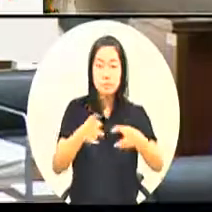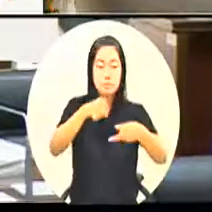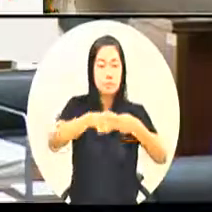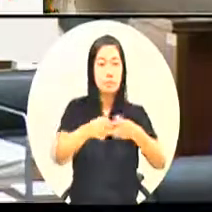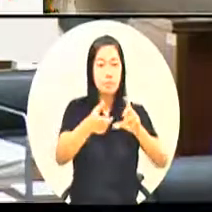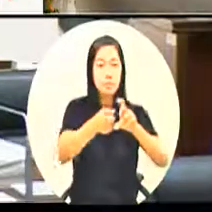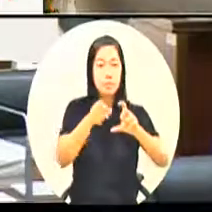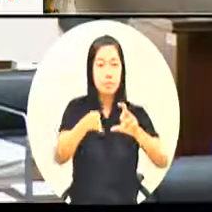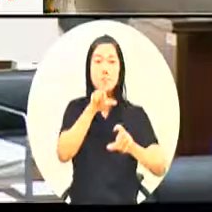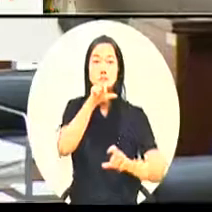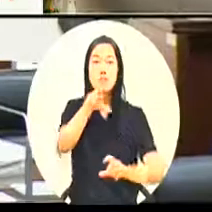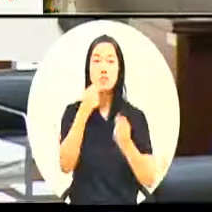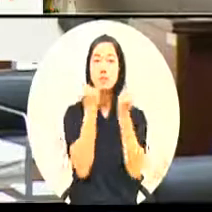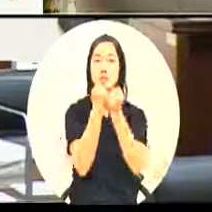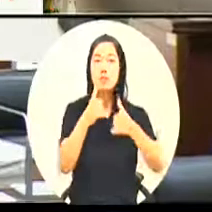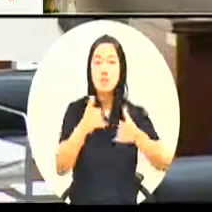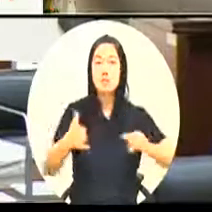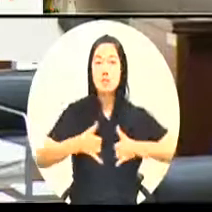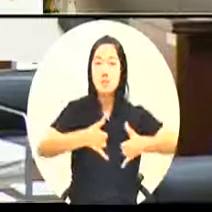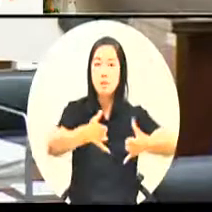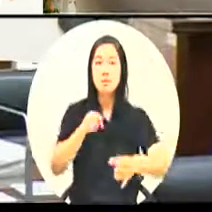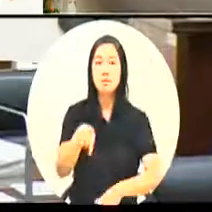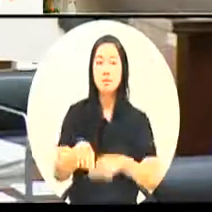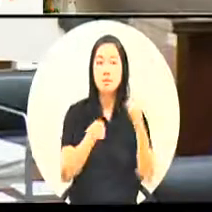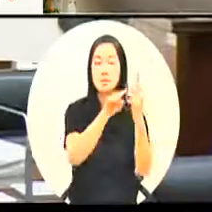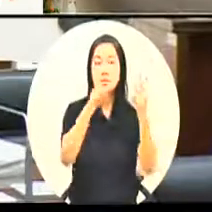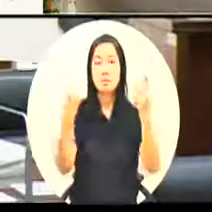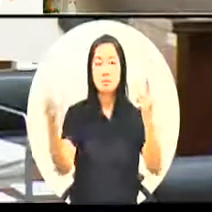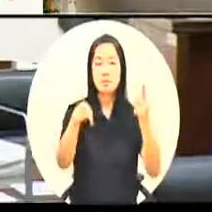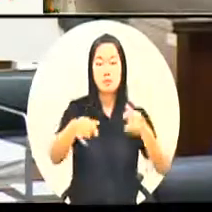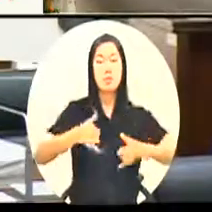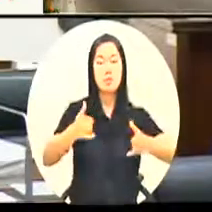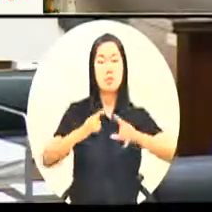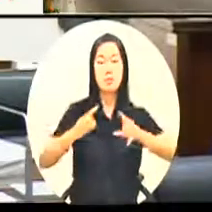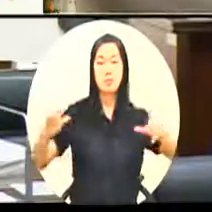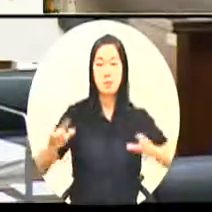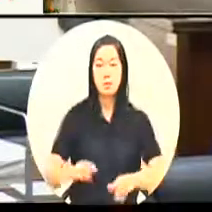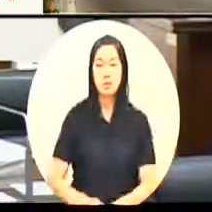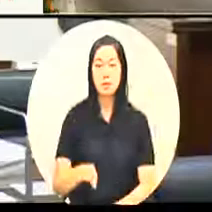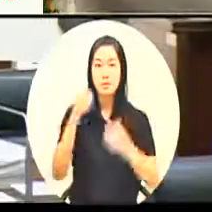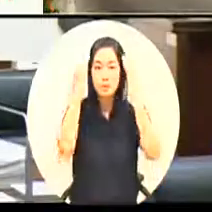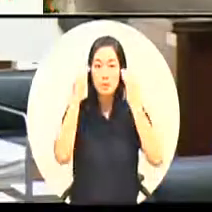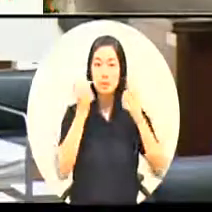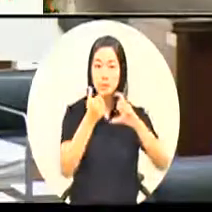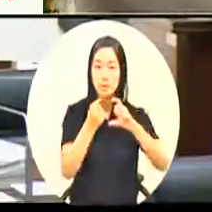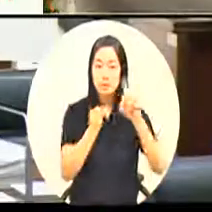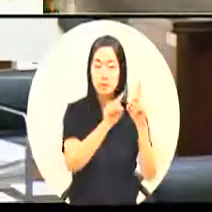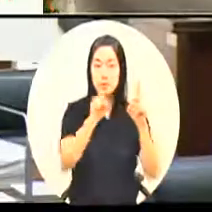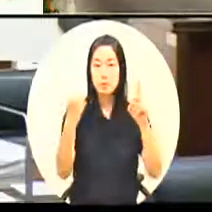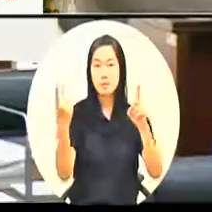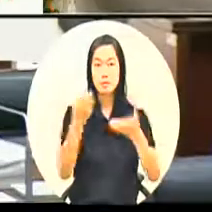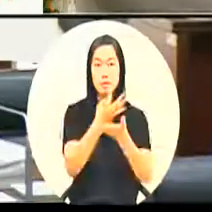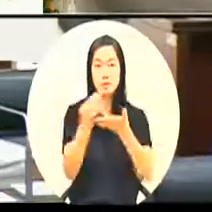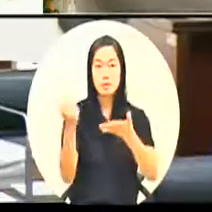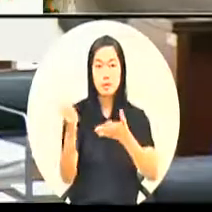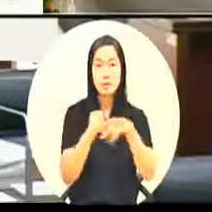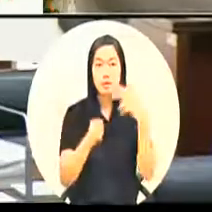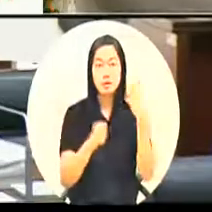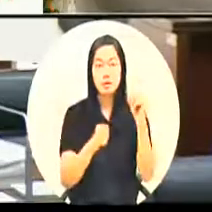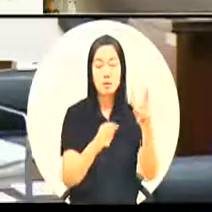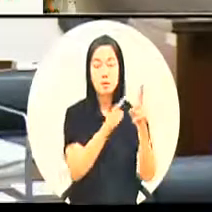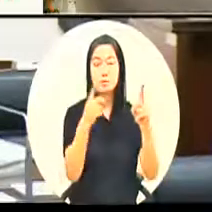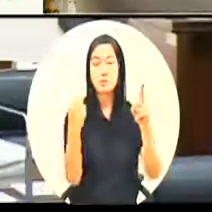德明路，足大条的，这个1-1号的道路，南子区1-1号、1-2号 一个叫